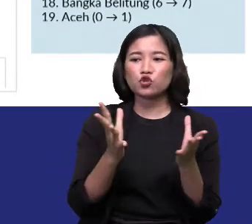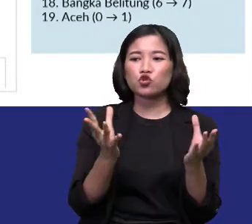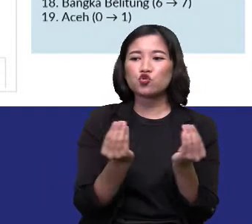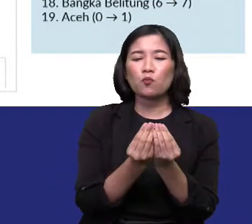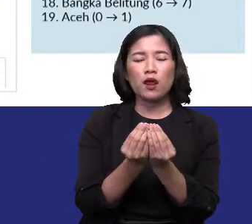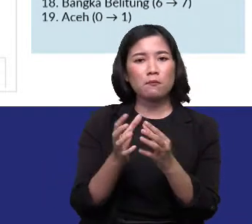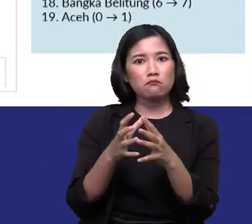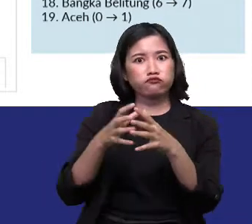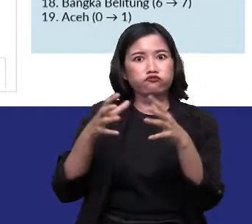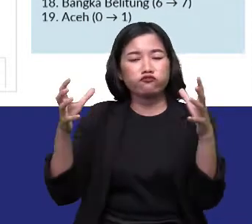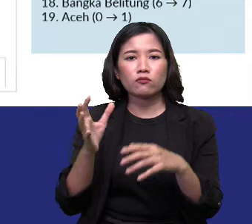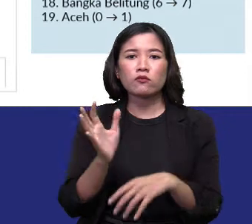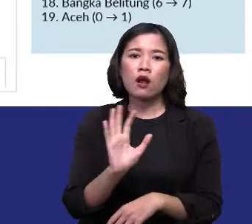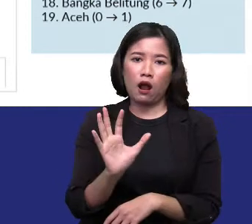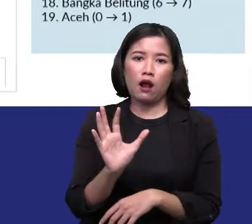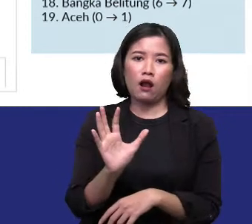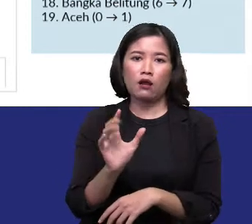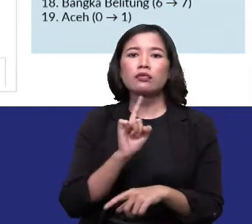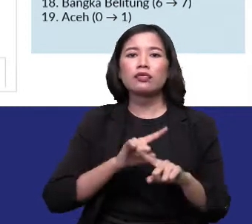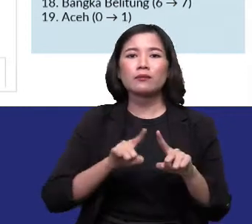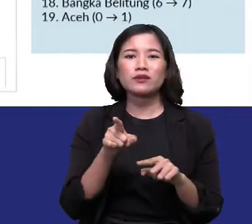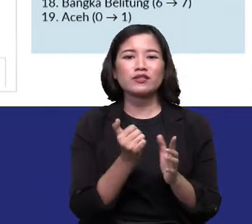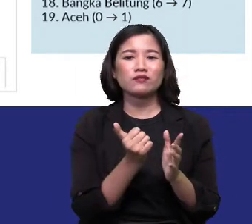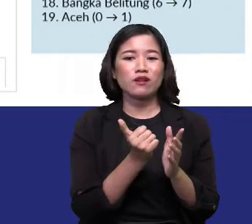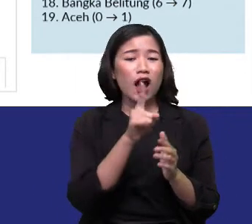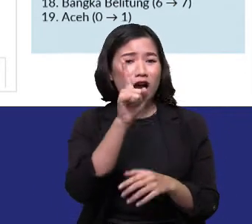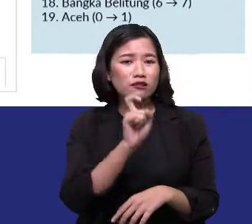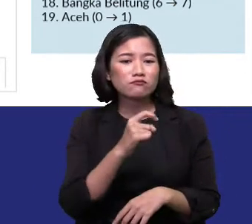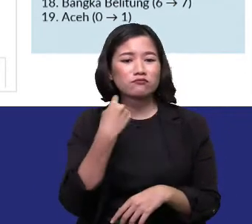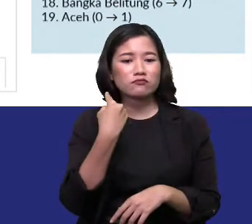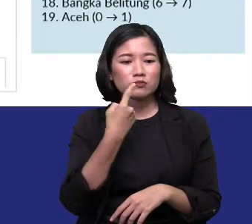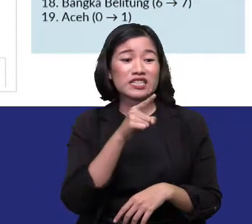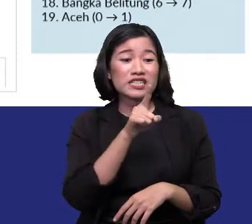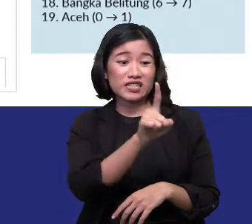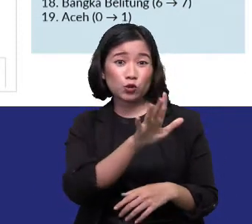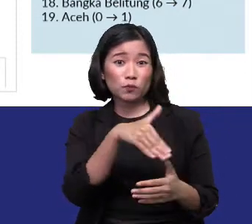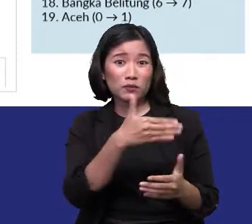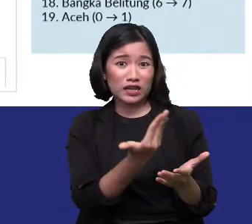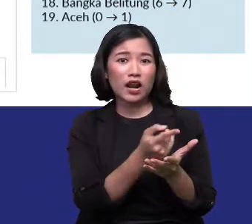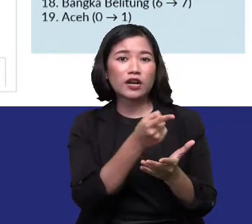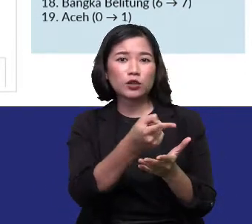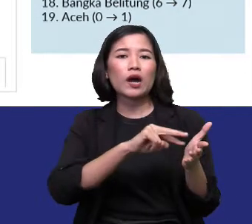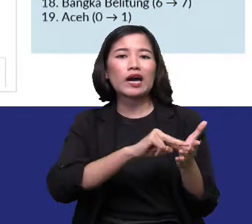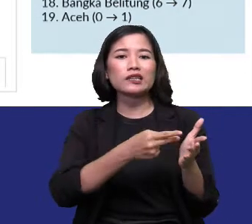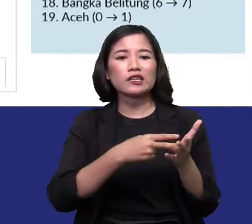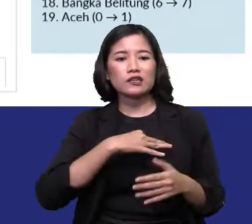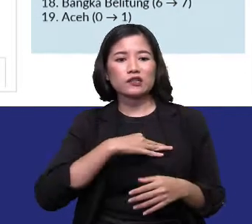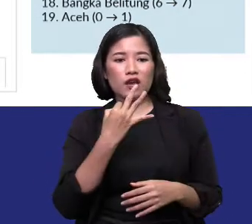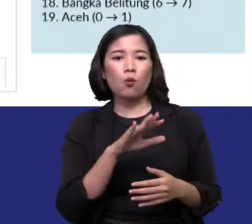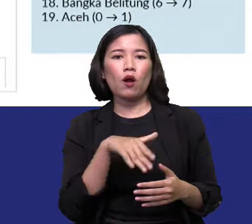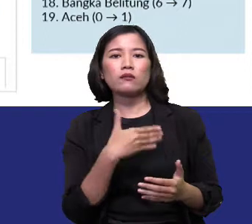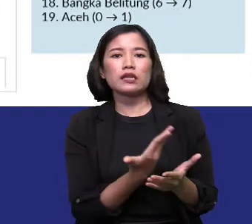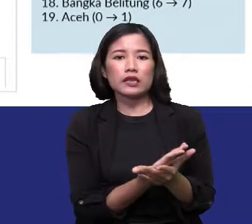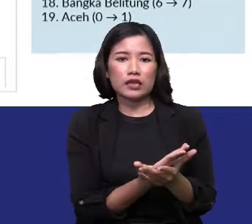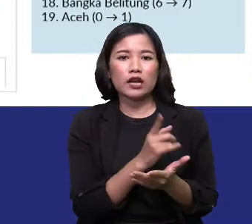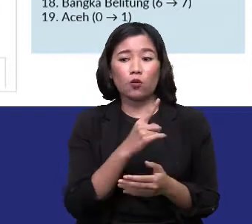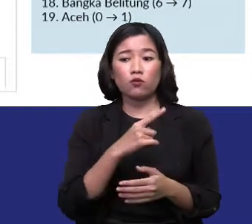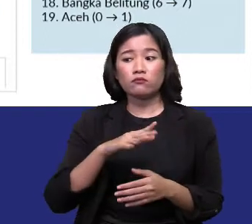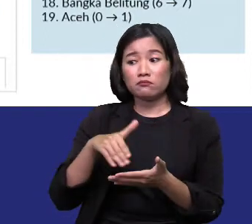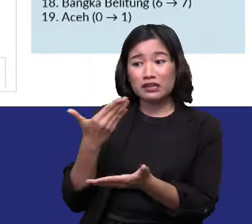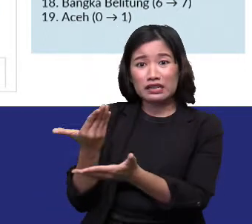kasus positif namun selalu saya tekankan bahwa satu kematian saja terbilang nyawa dan apabila kematian mulai